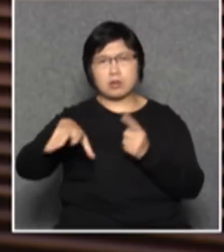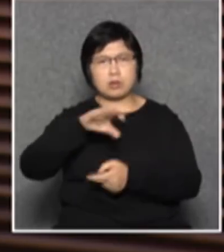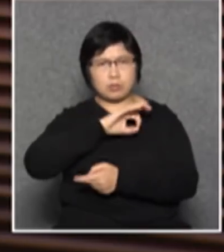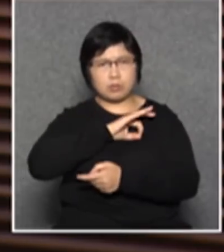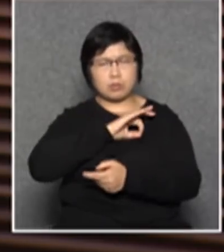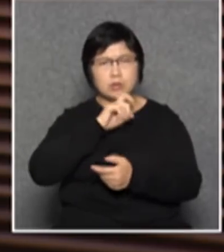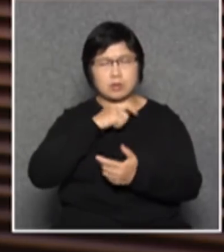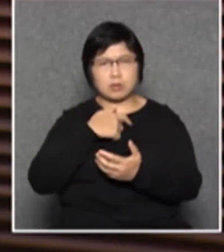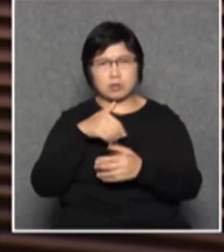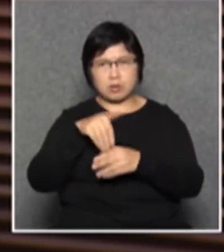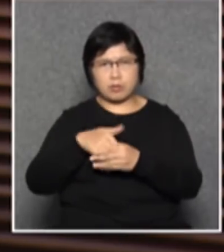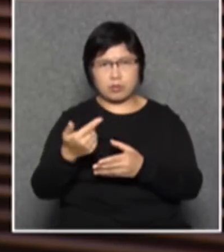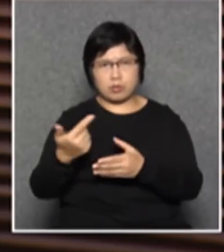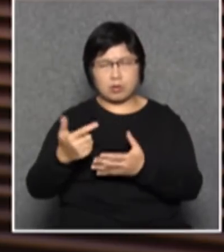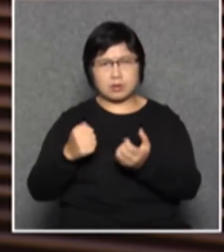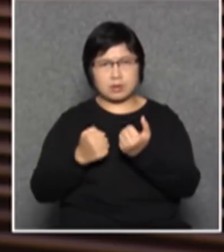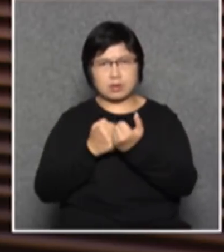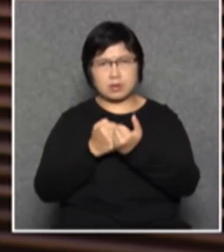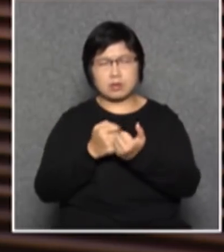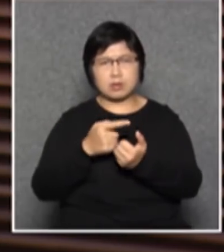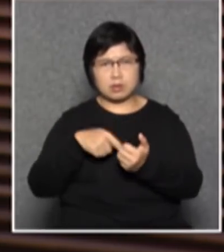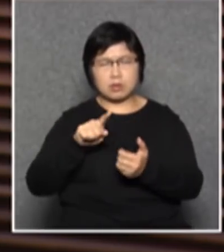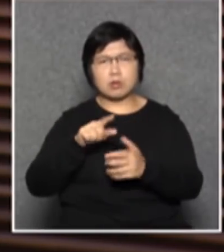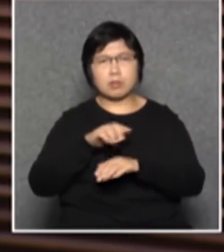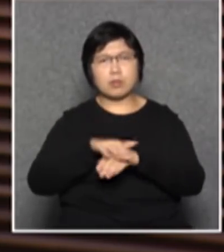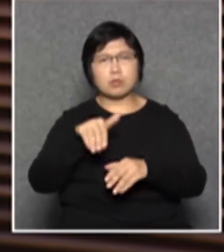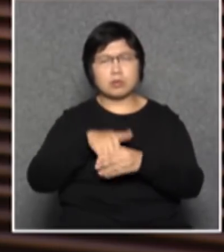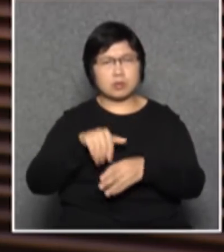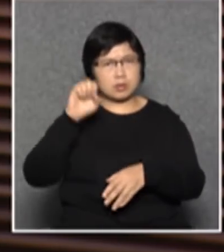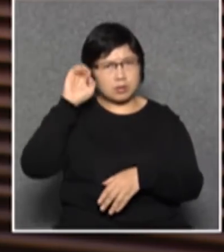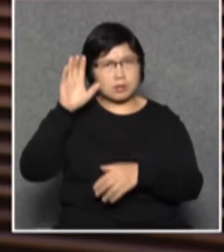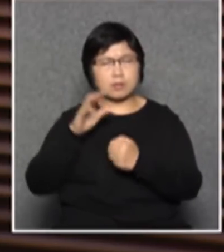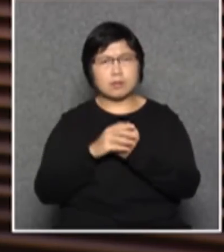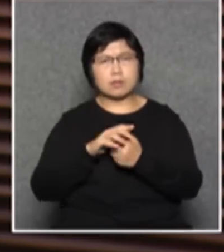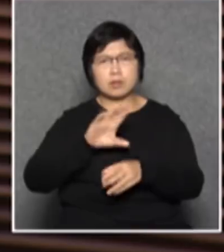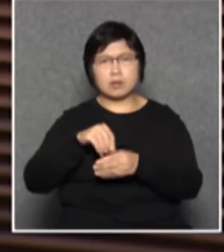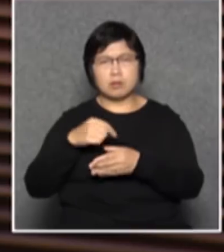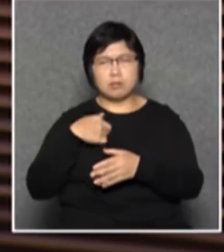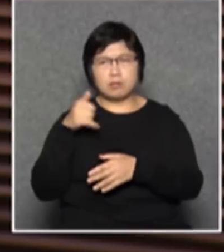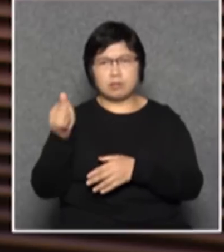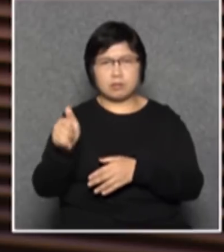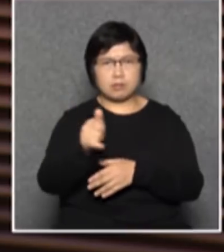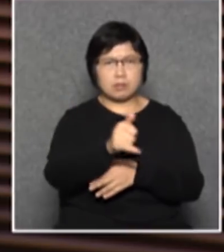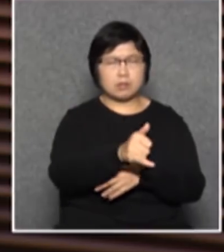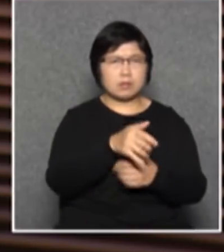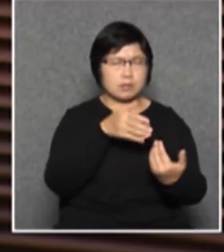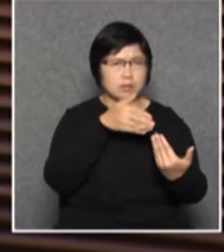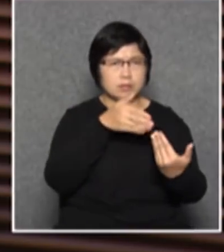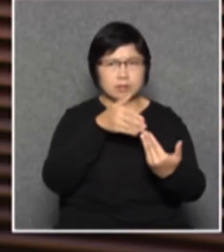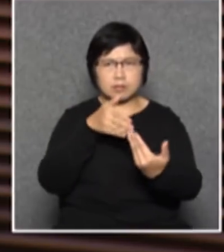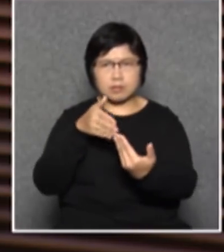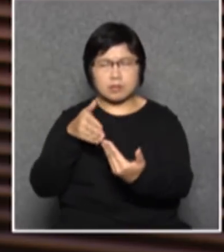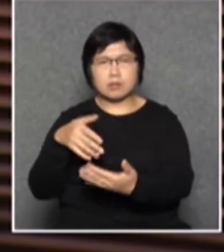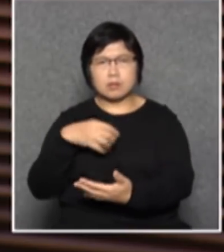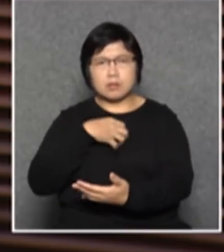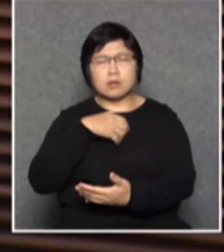大比數通過支持落實普選的動議，加上我們落區直接的感受，這